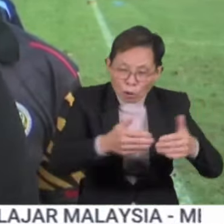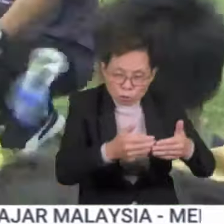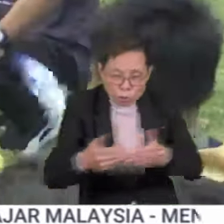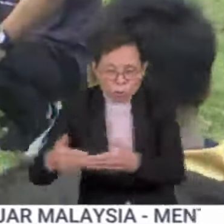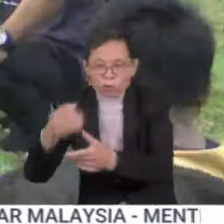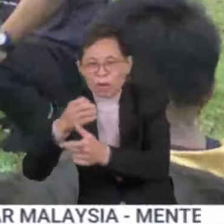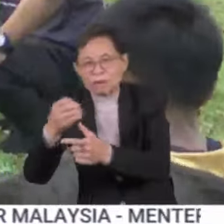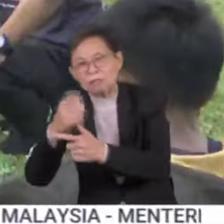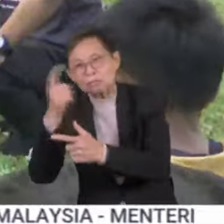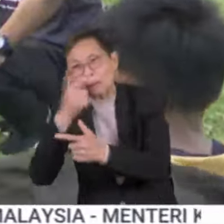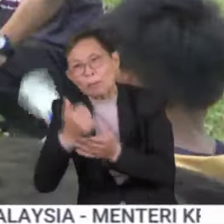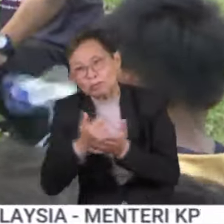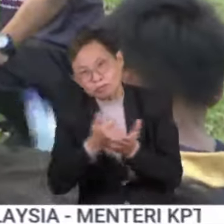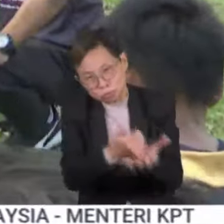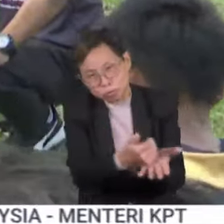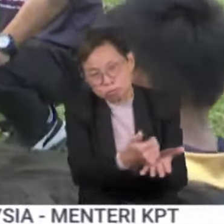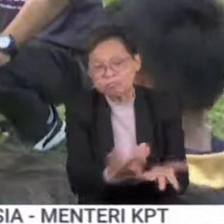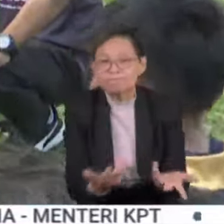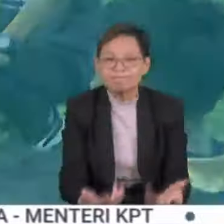ataupun tidaklah.